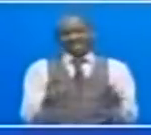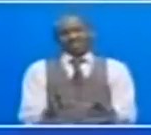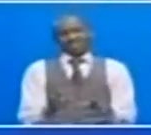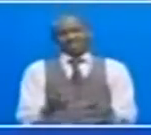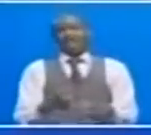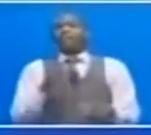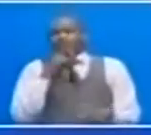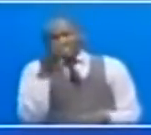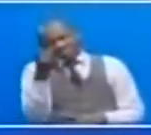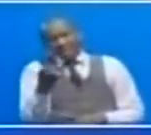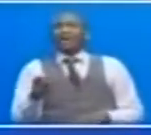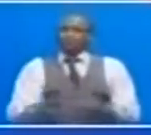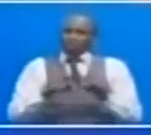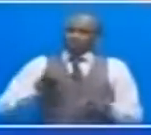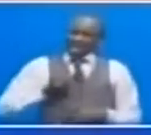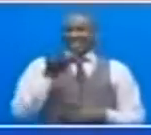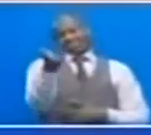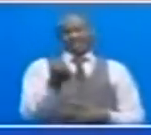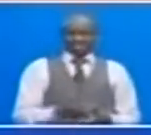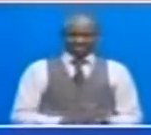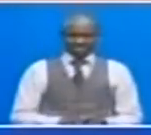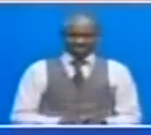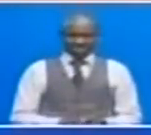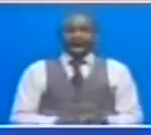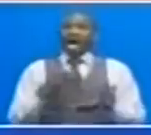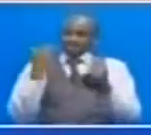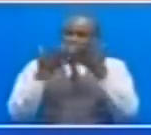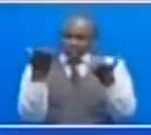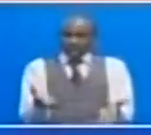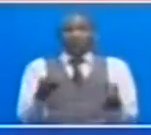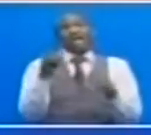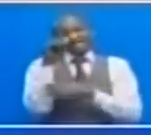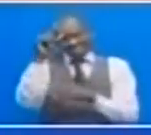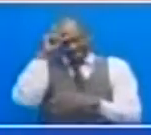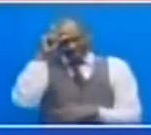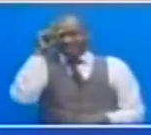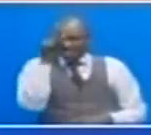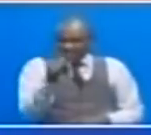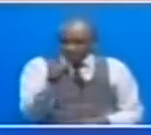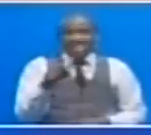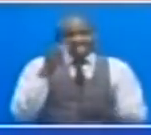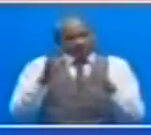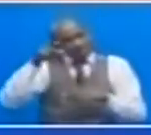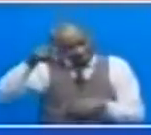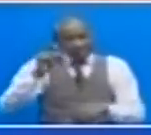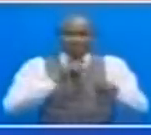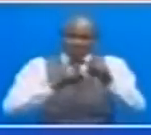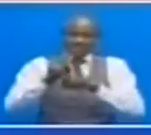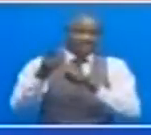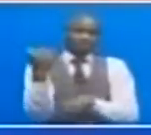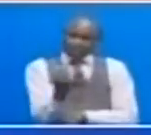mtoto wa kiume, lakini ukiangalia mtoto wa kike mdogo vile. Na mpaka sasa, tunaomba serikali, ikiwa ni wao, wameshika hawa